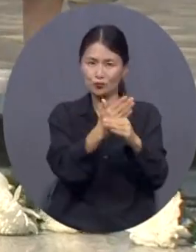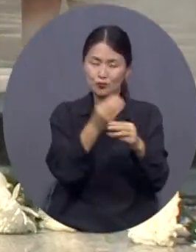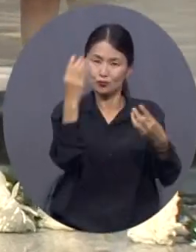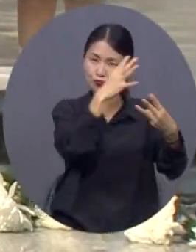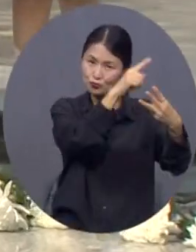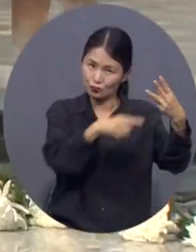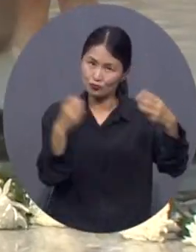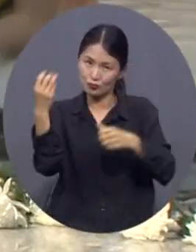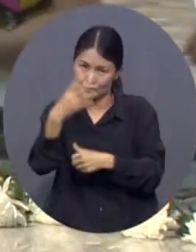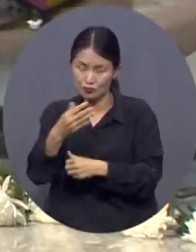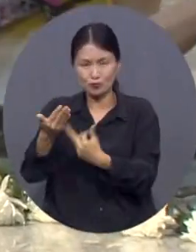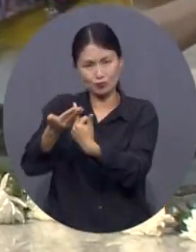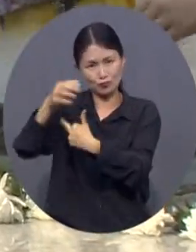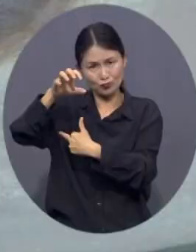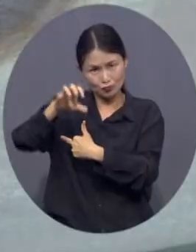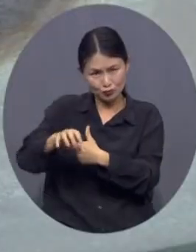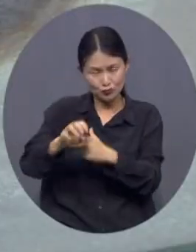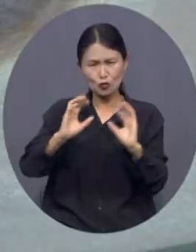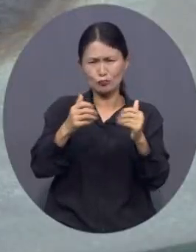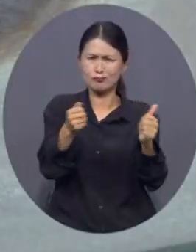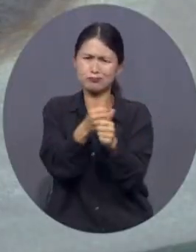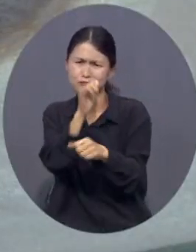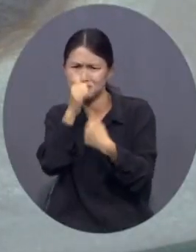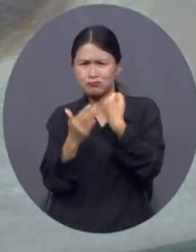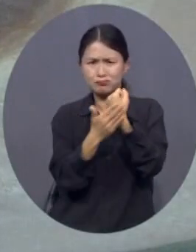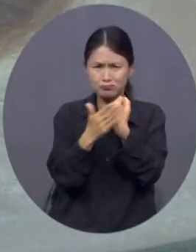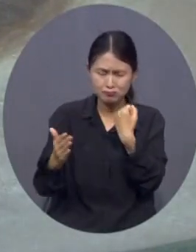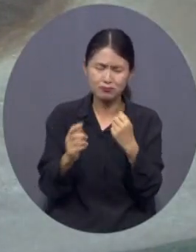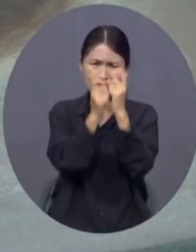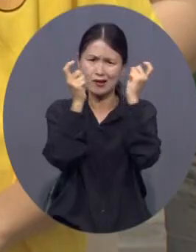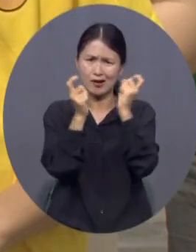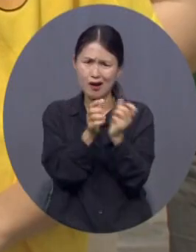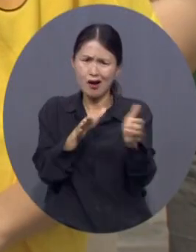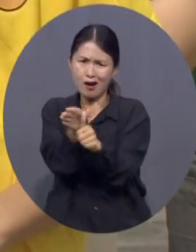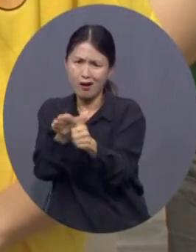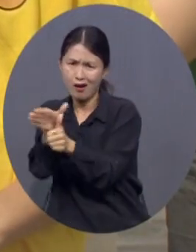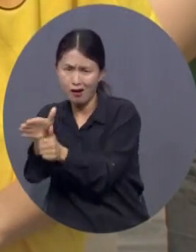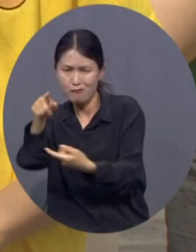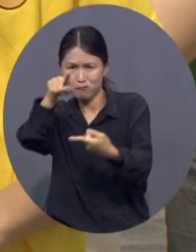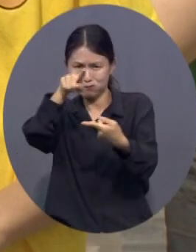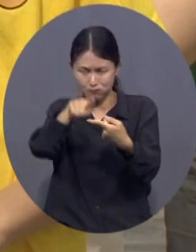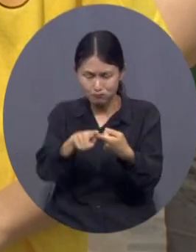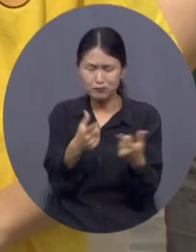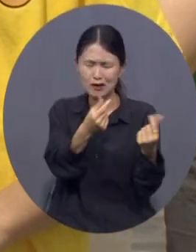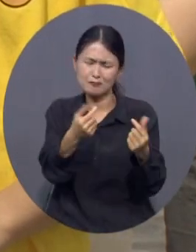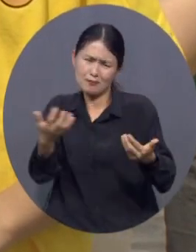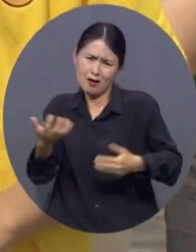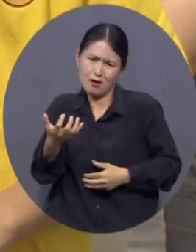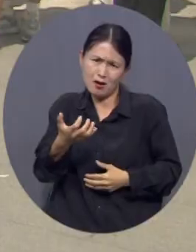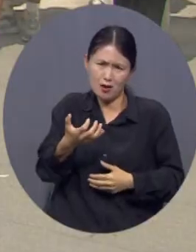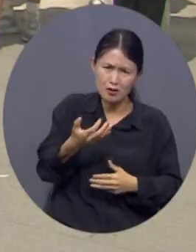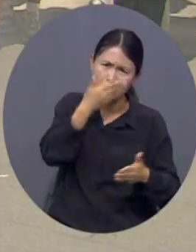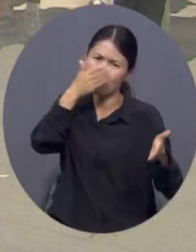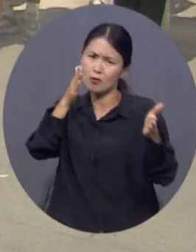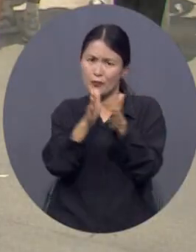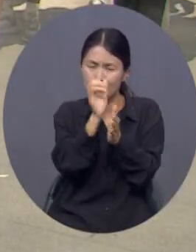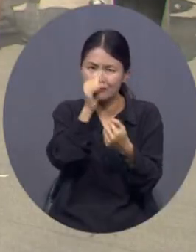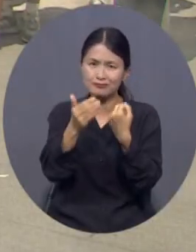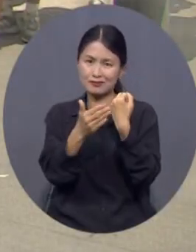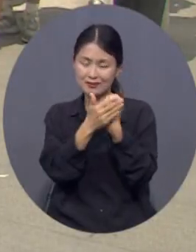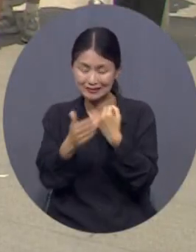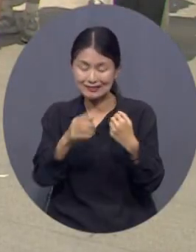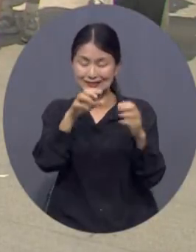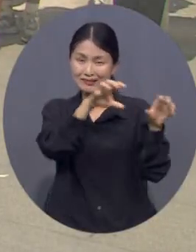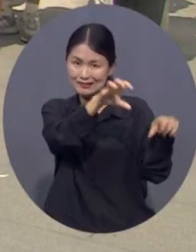제주. 국가폭력으로 수많은 민간인들이 학살당했다는 점에서 같은 아픔을 공유하고 있는 만큼 두